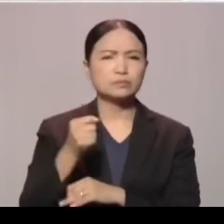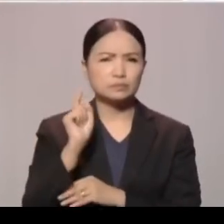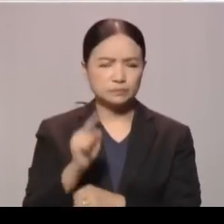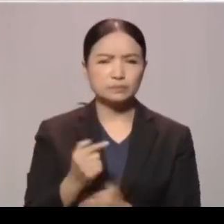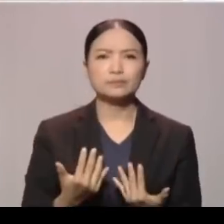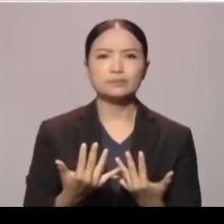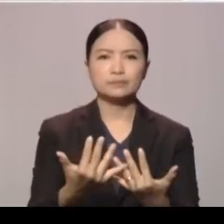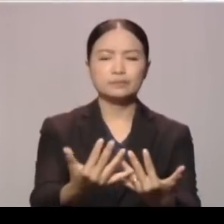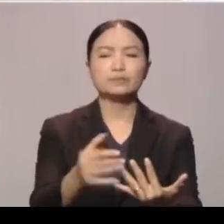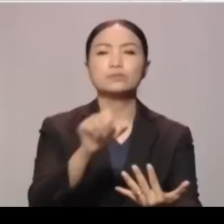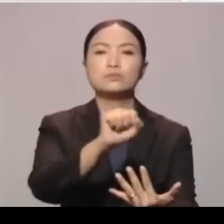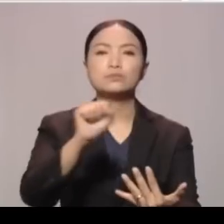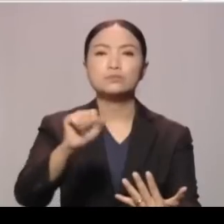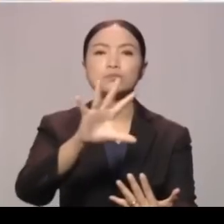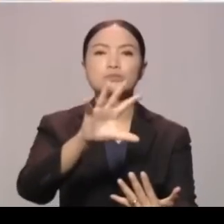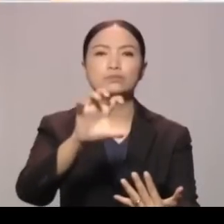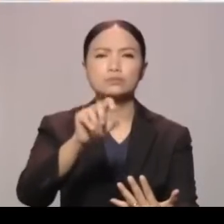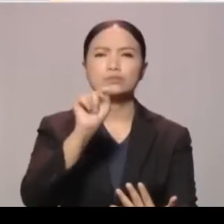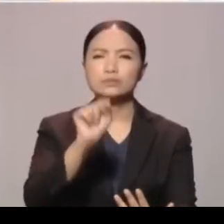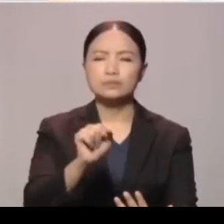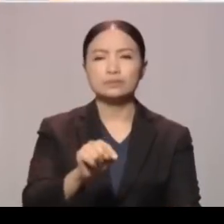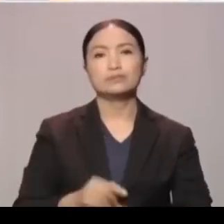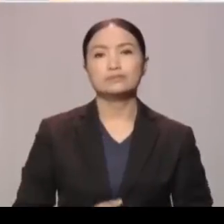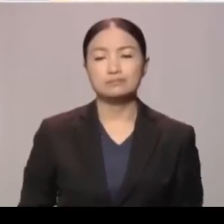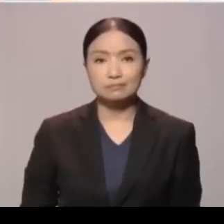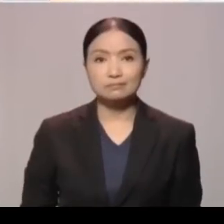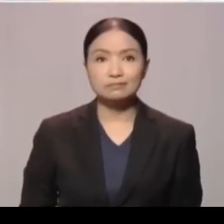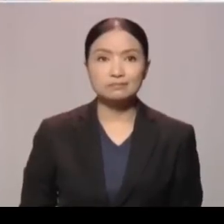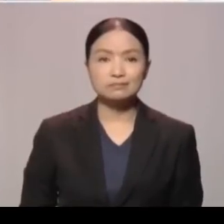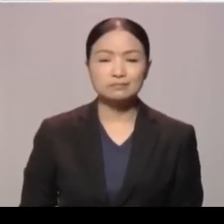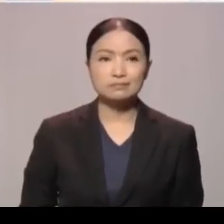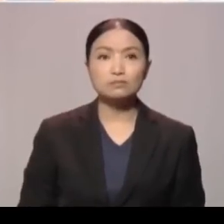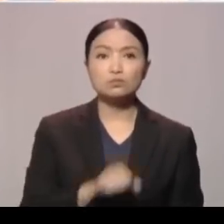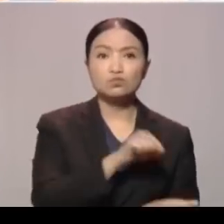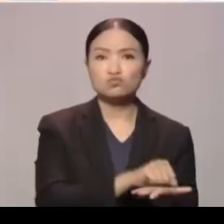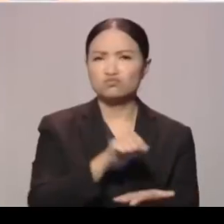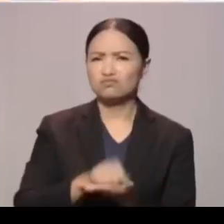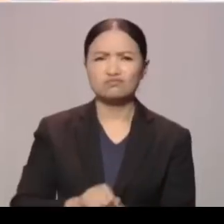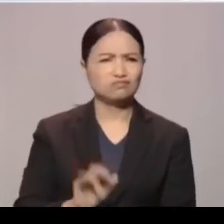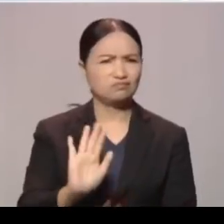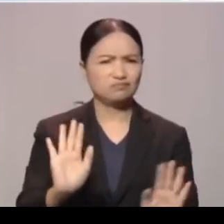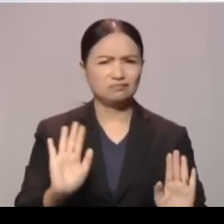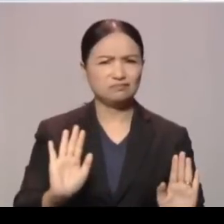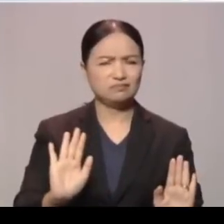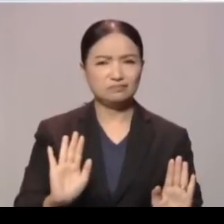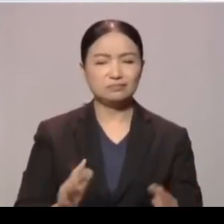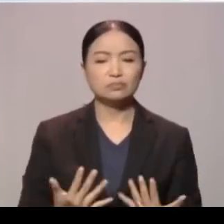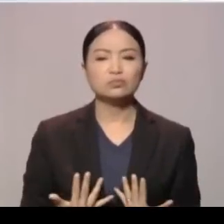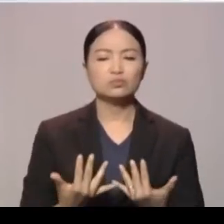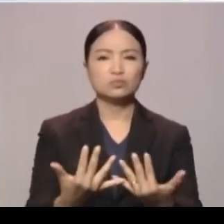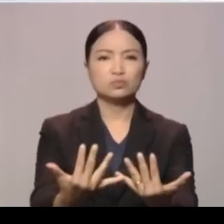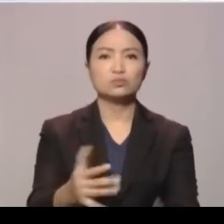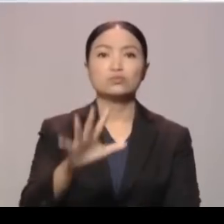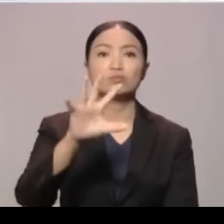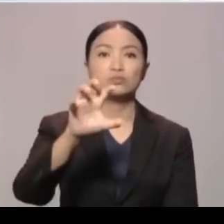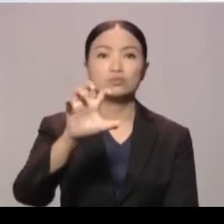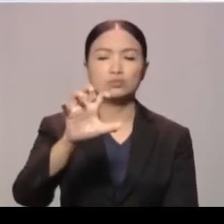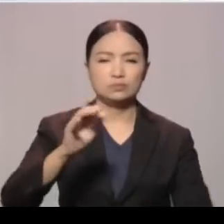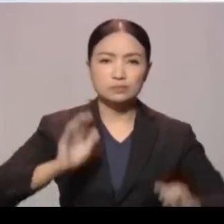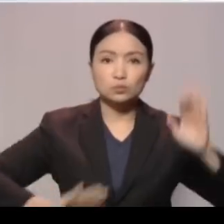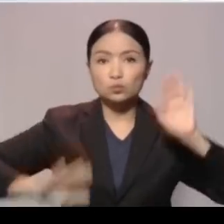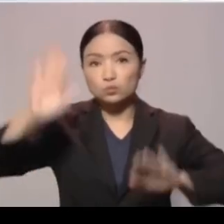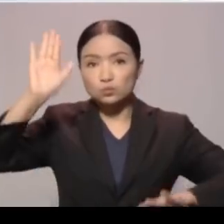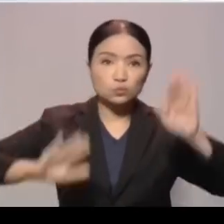คนนะครับ ครับ ไม่ใช่ว่าใครจะจองได้ต้องให้500คนเป็นคนโหวตนะครับโหวตโดยลับด้วยนะ